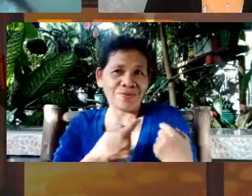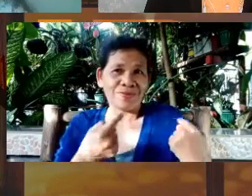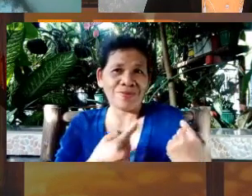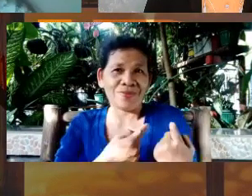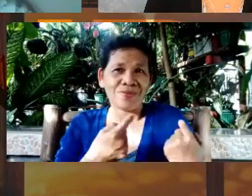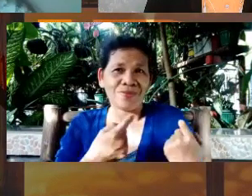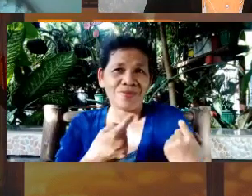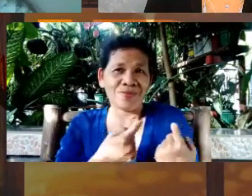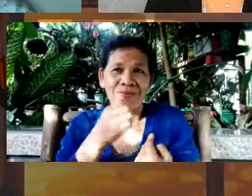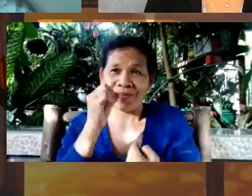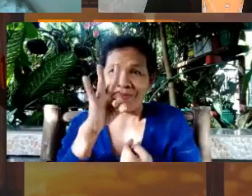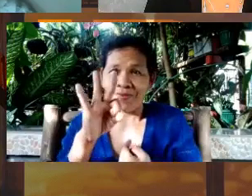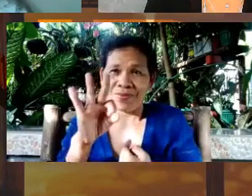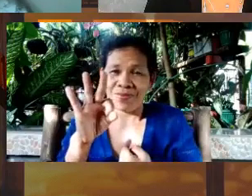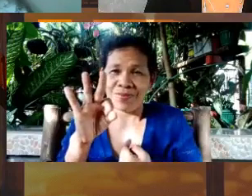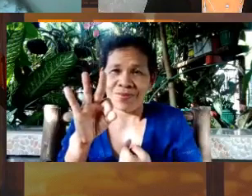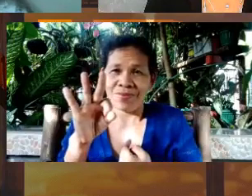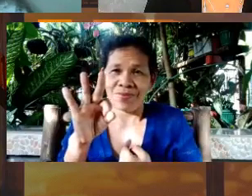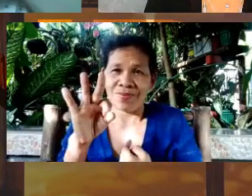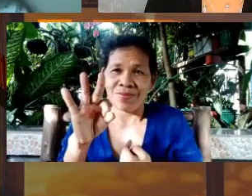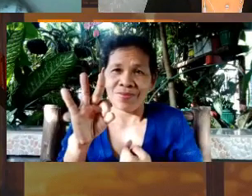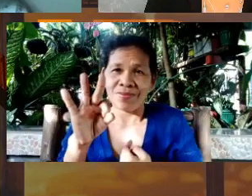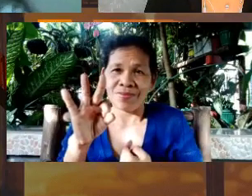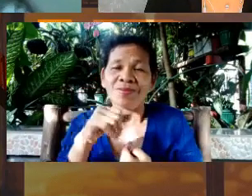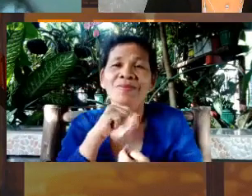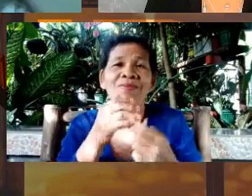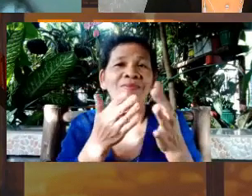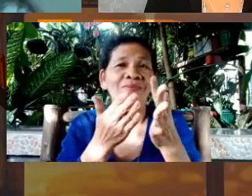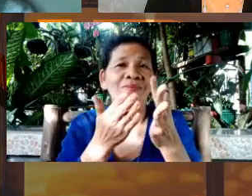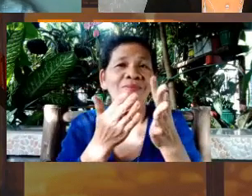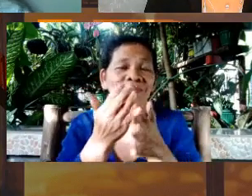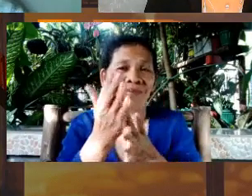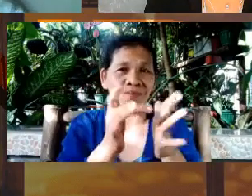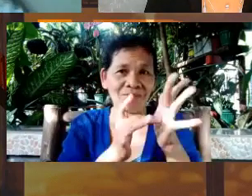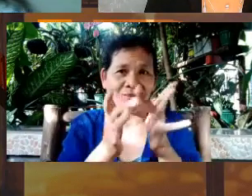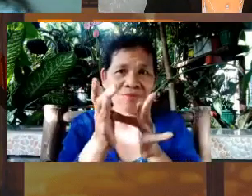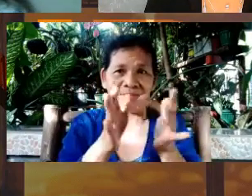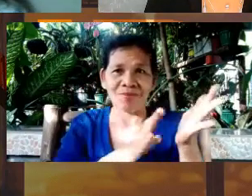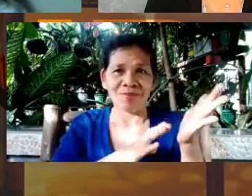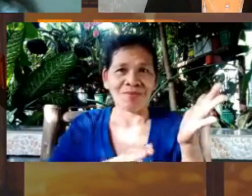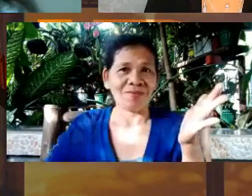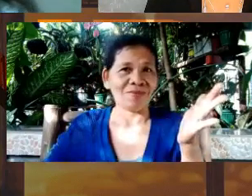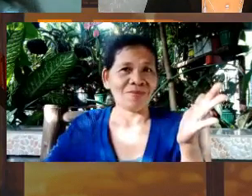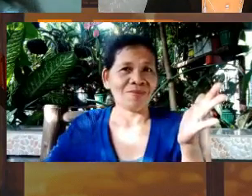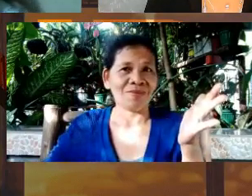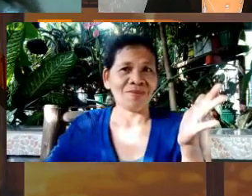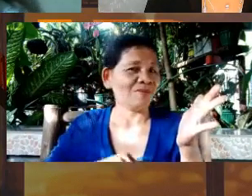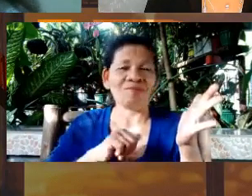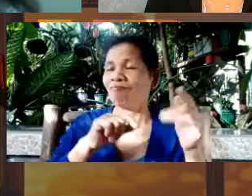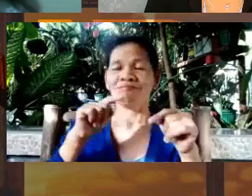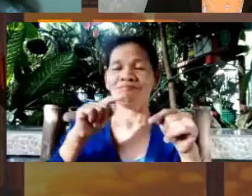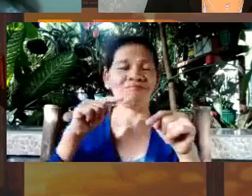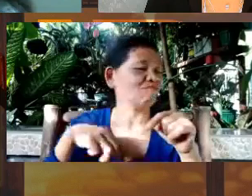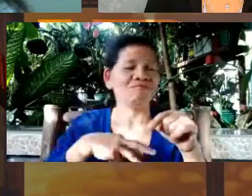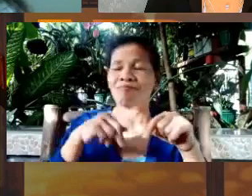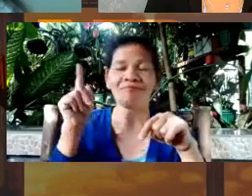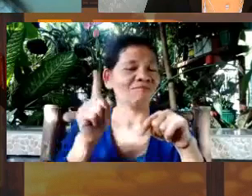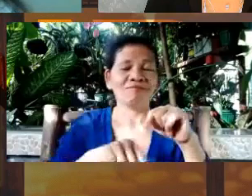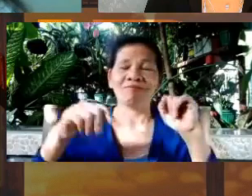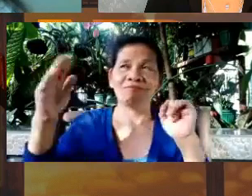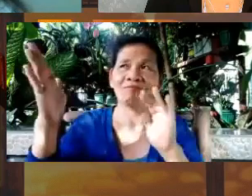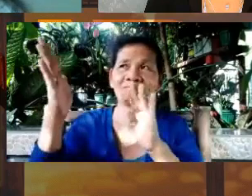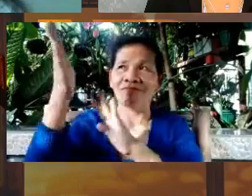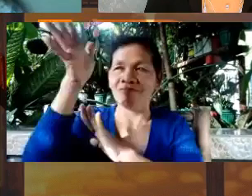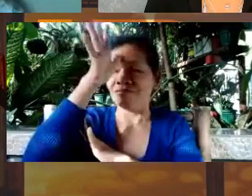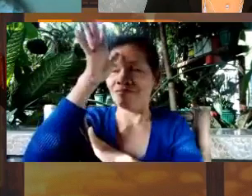Kung hindi po dahil po sa pamamagitan po na atin po Panginoon Jesus, ay hindi po tayo makakaharap sa Ama